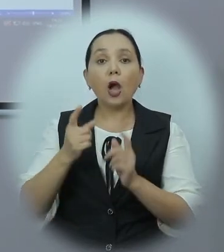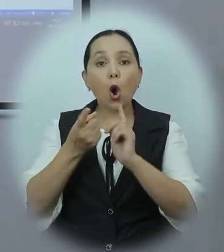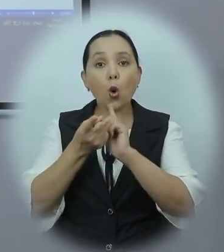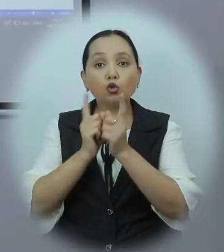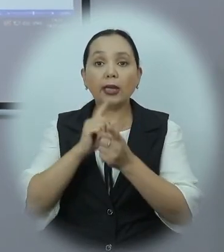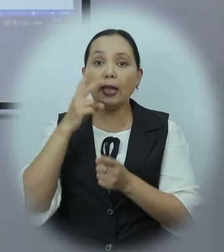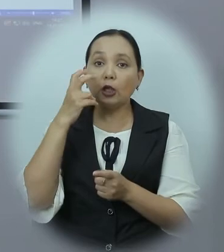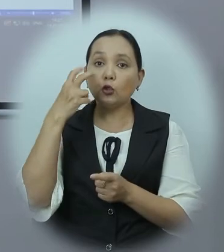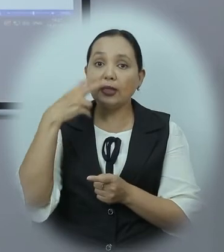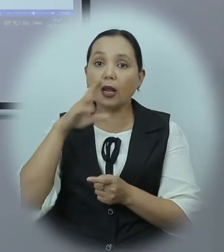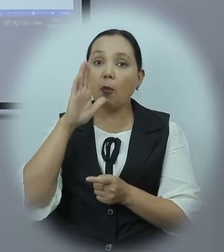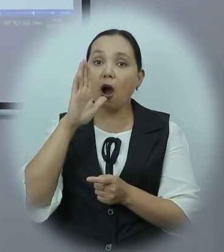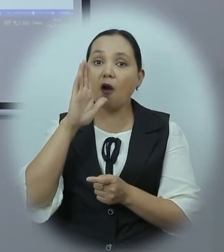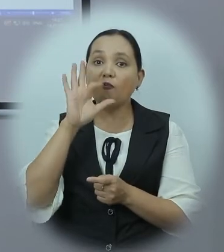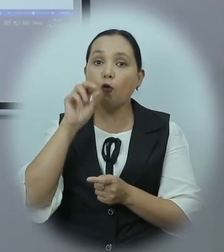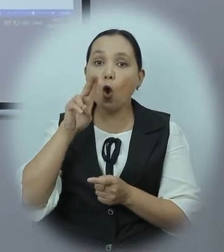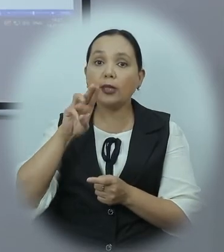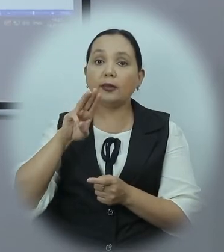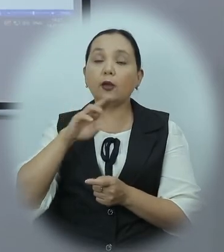O'zgaruvchan 220 volt kuchlanish